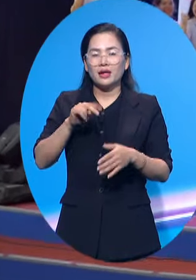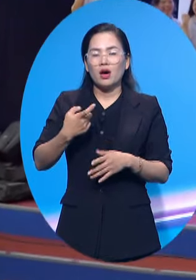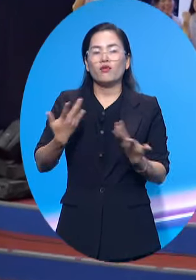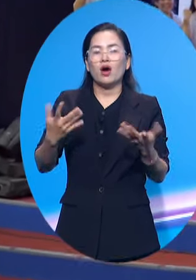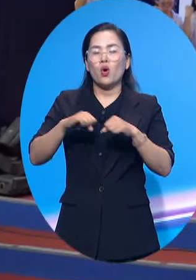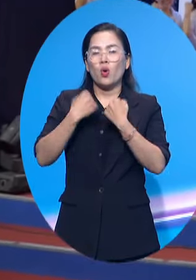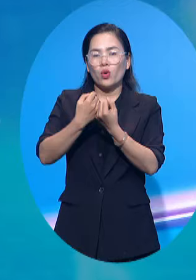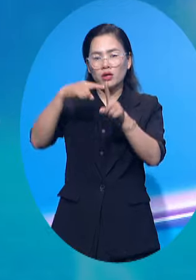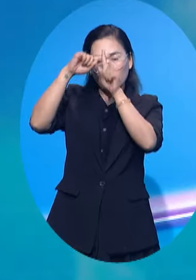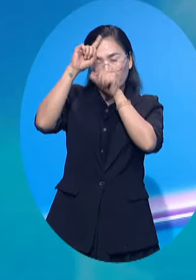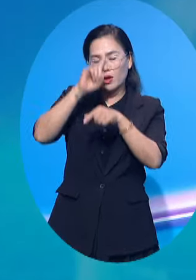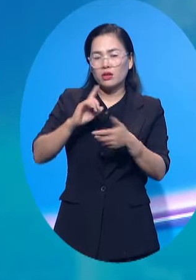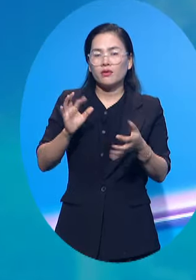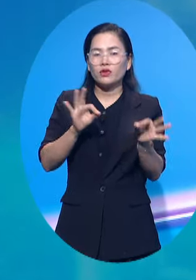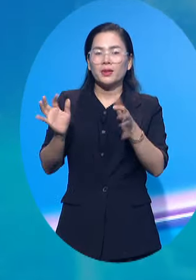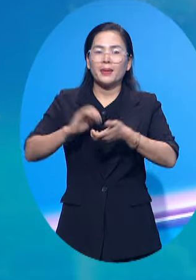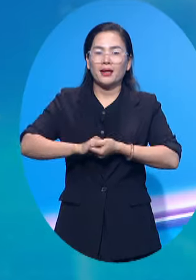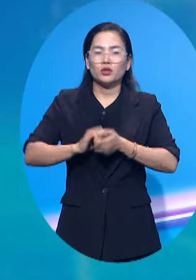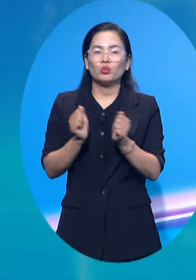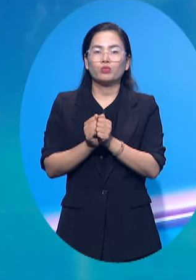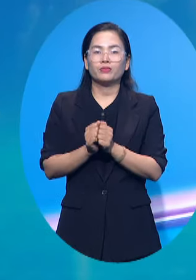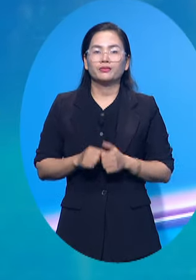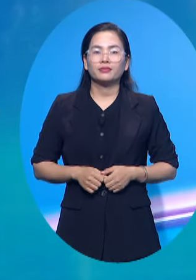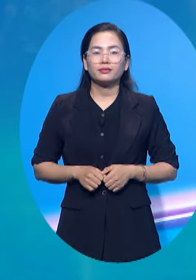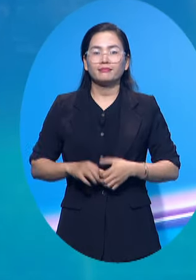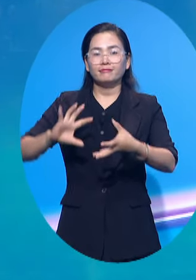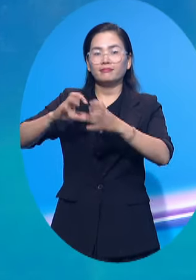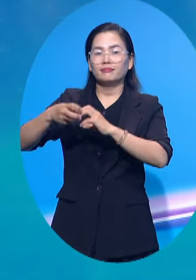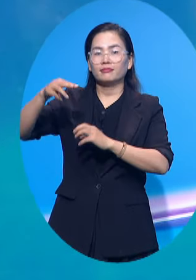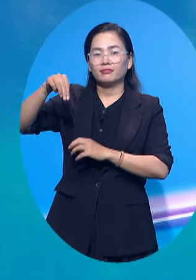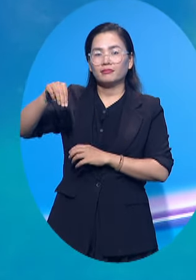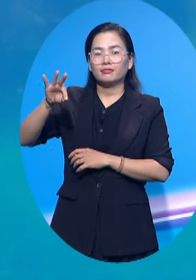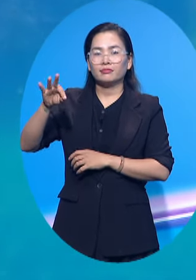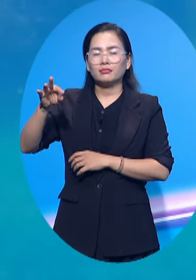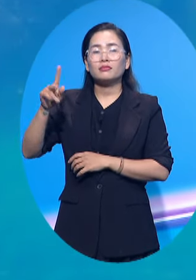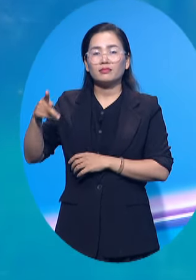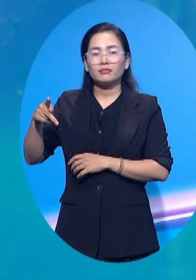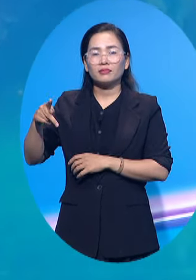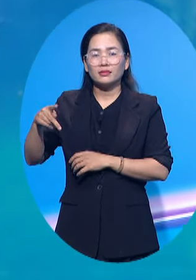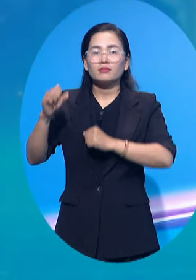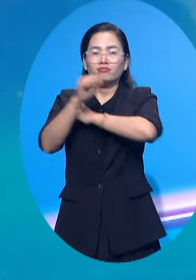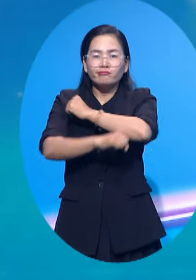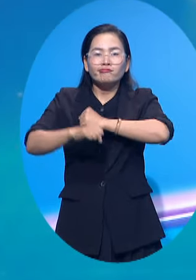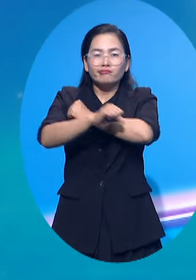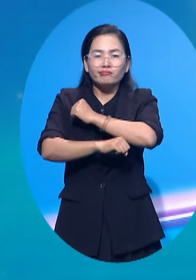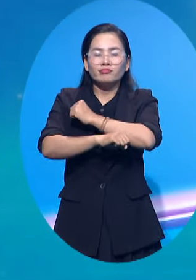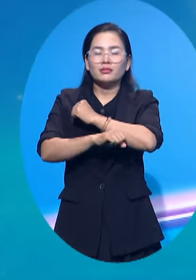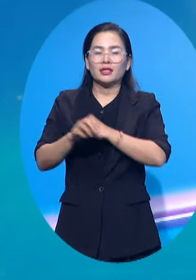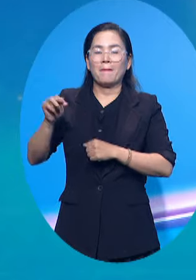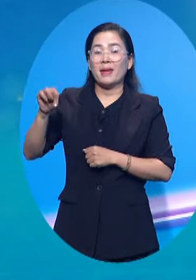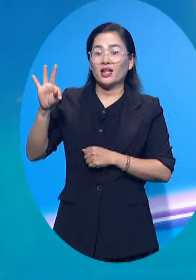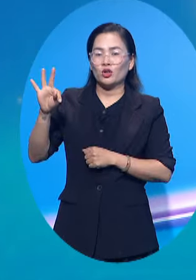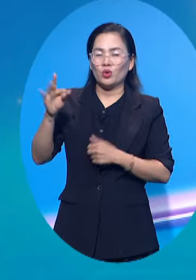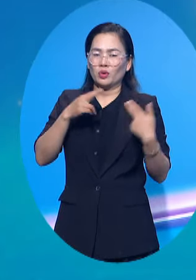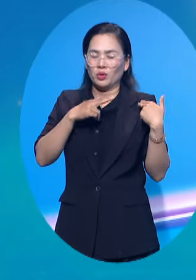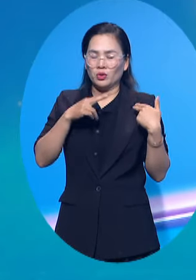đỏ TP.HCM. Công ty trách nhiệm hữu hạn một thành viên đường sắt đô thị số 1, đơn vị vận hành metro số 1 Bến Thành Suối